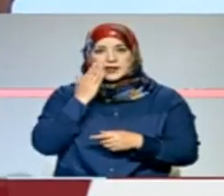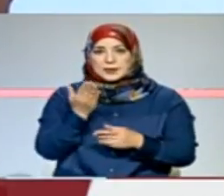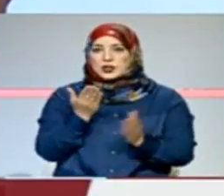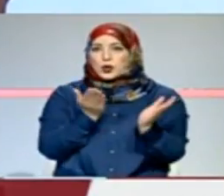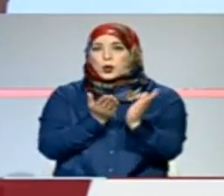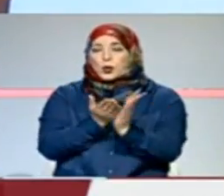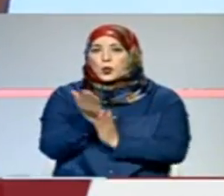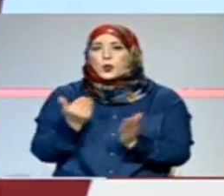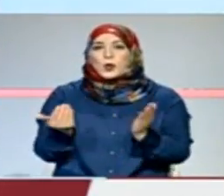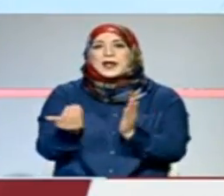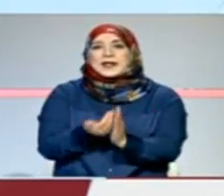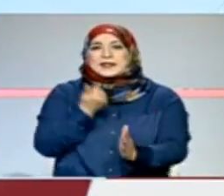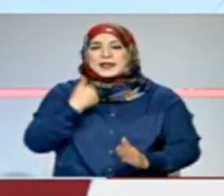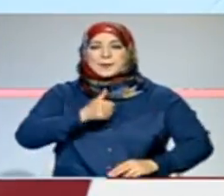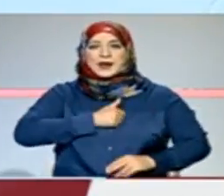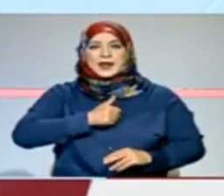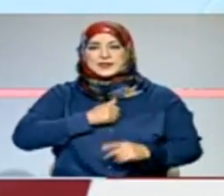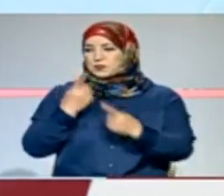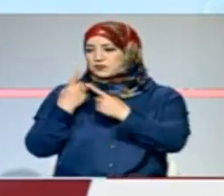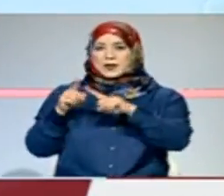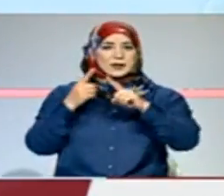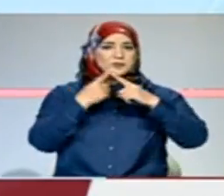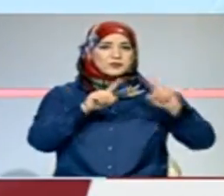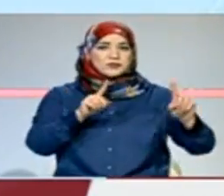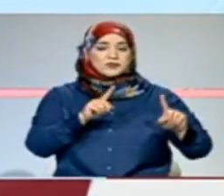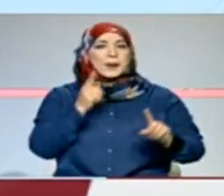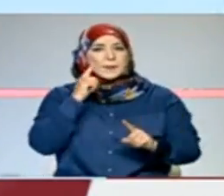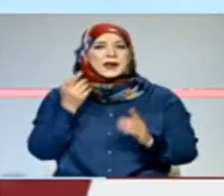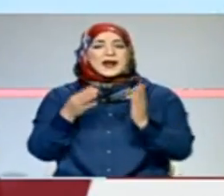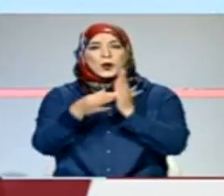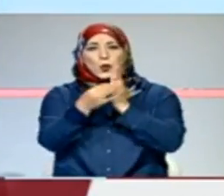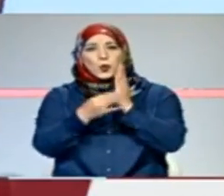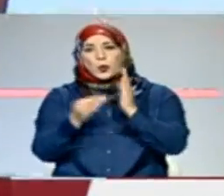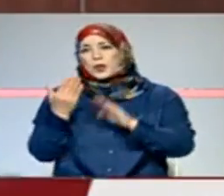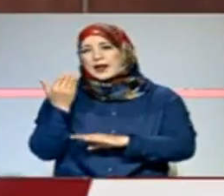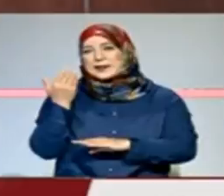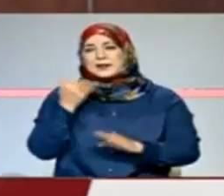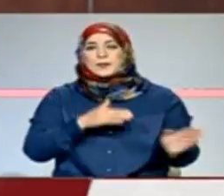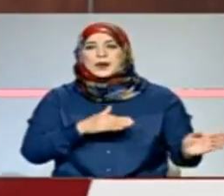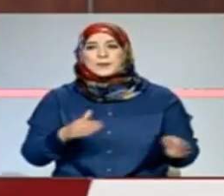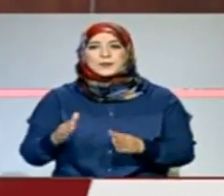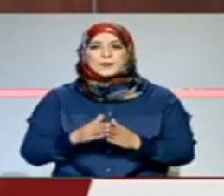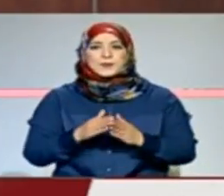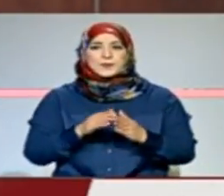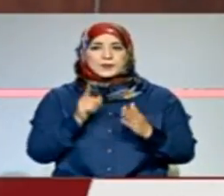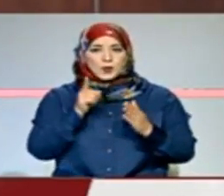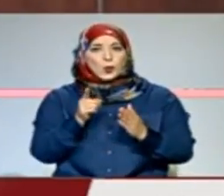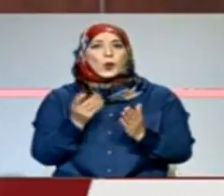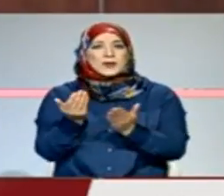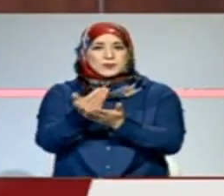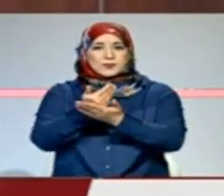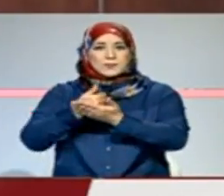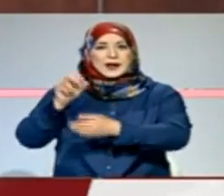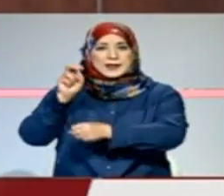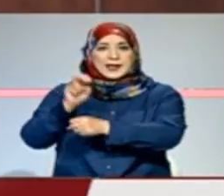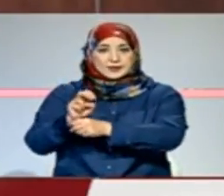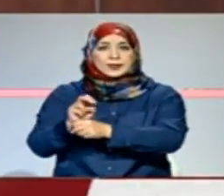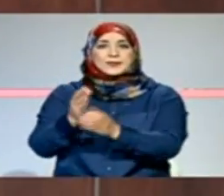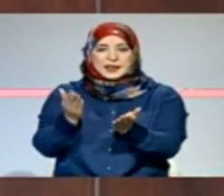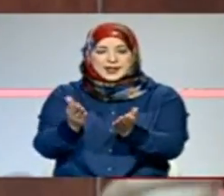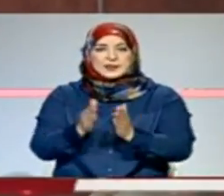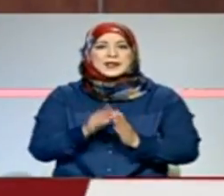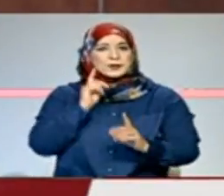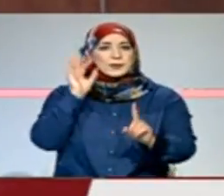حقوق السحب الخاصة والفرق بينها وبين القروض التقليدية للصندوق؟ هو أصل احتياطي، وهو أداة